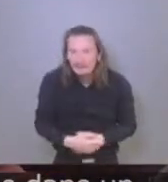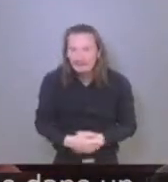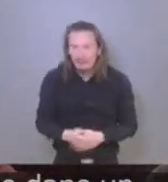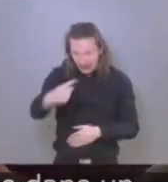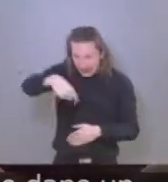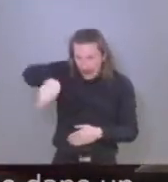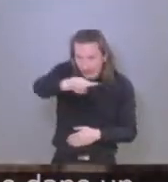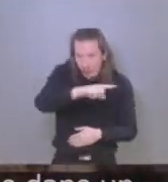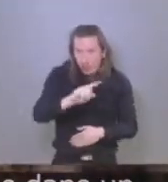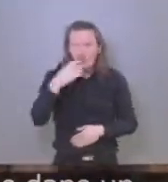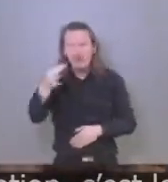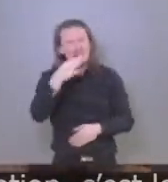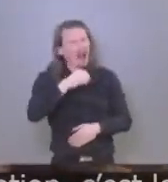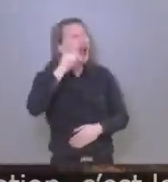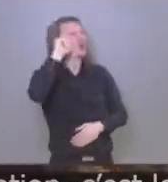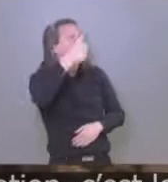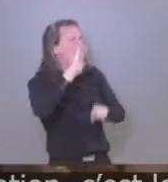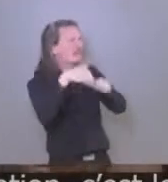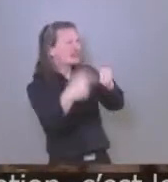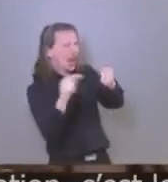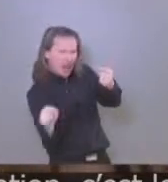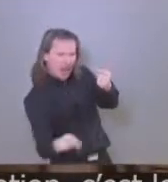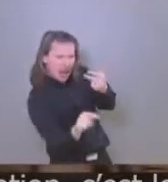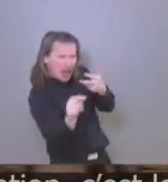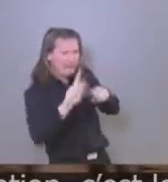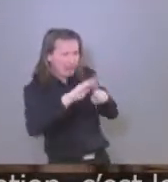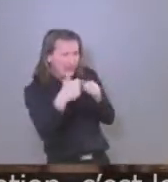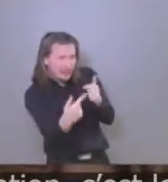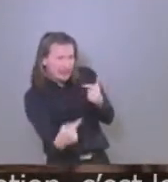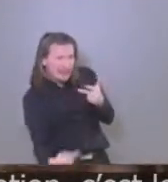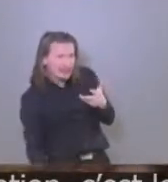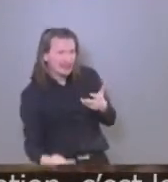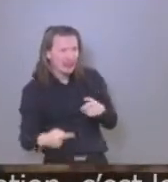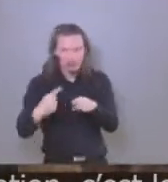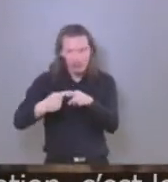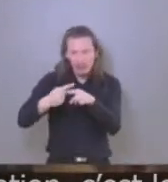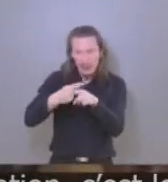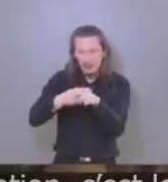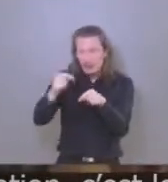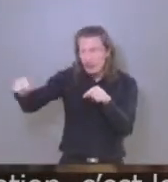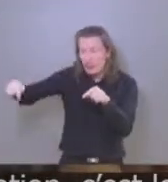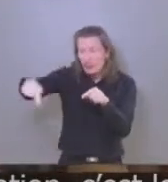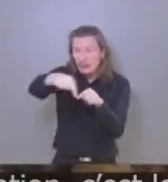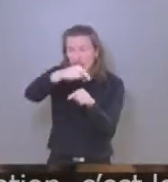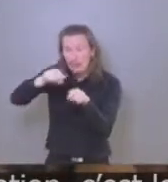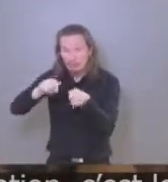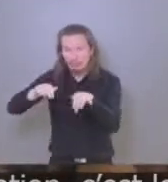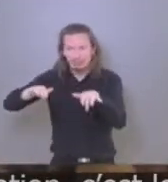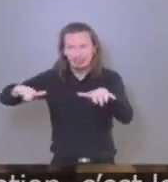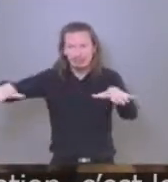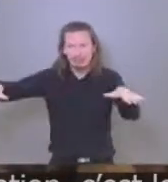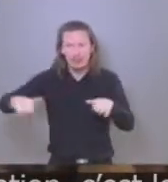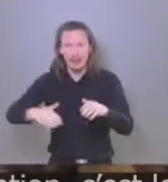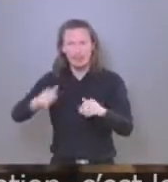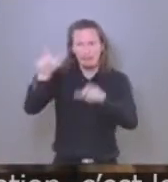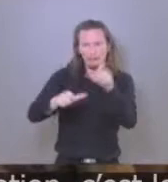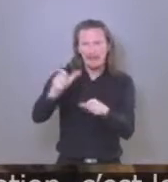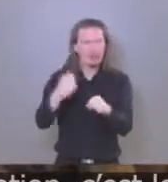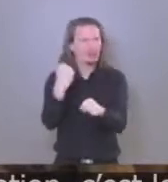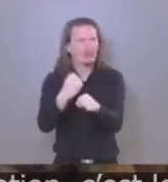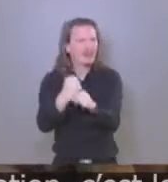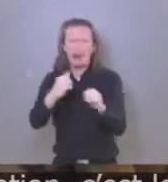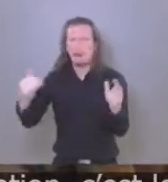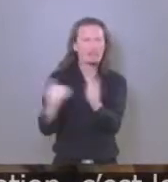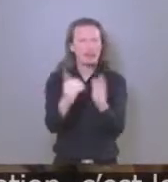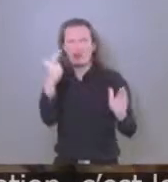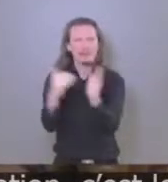vous qui allez dire demain, voilà, là il faut faire ci, là il faut faire là. Et c'est de cette manière-là qu'on arrivera à remettre des milliers de gens au travail. Il y en a pour 10